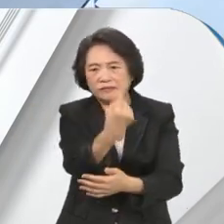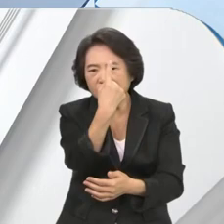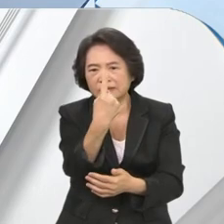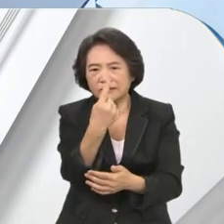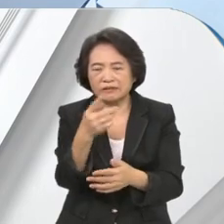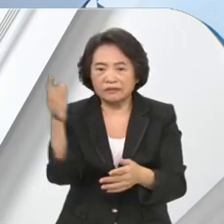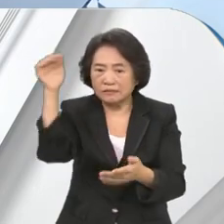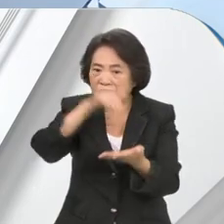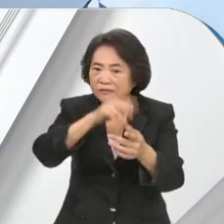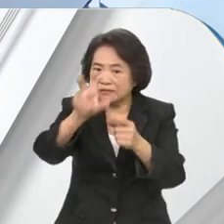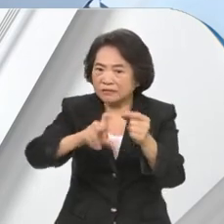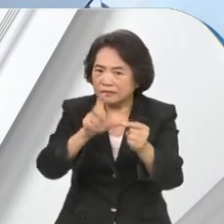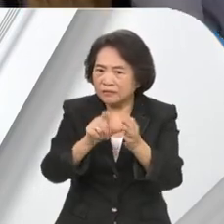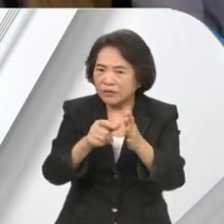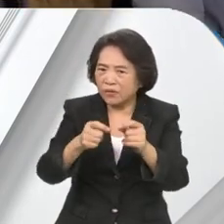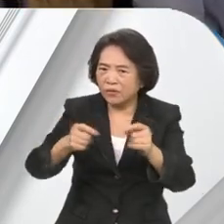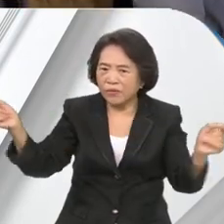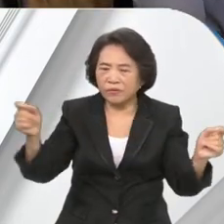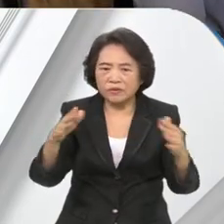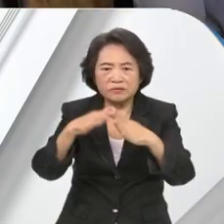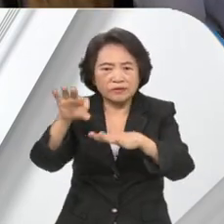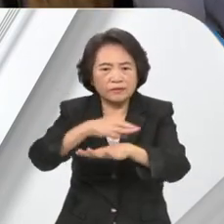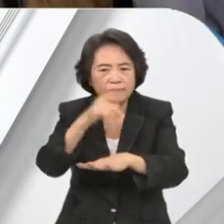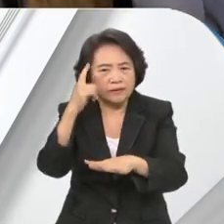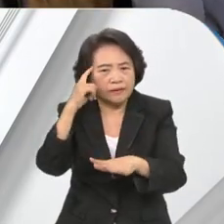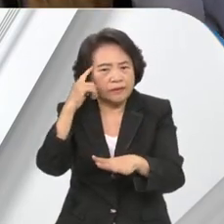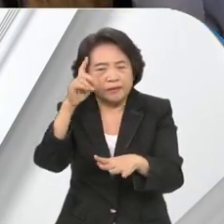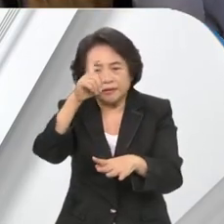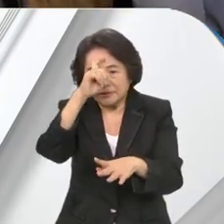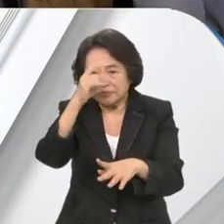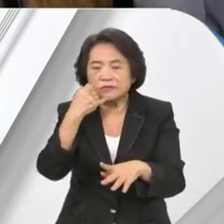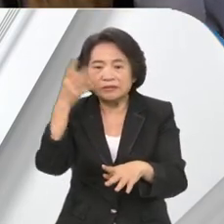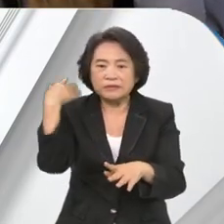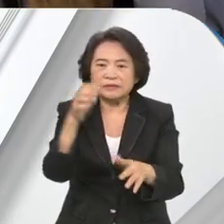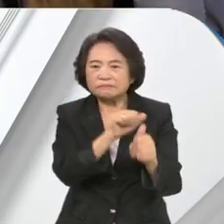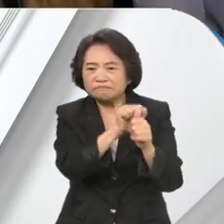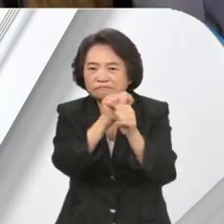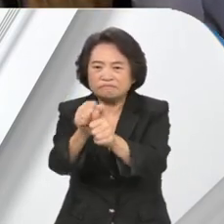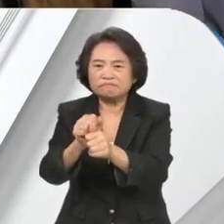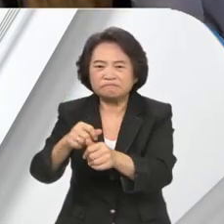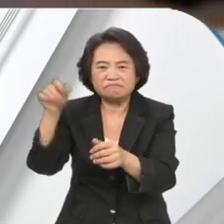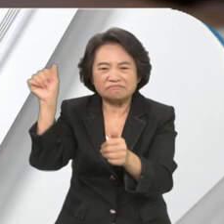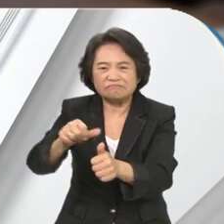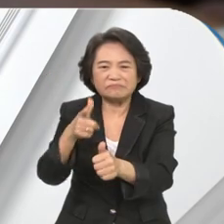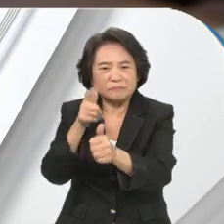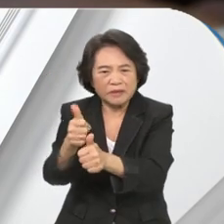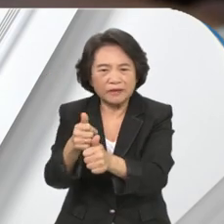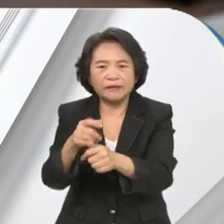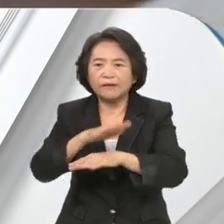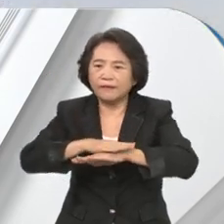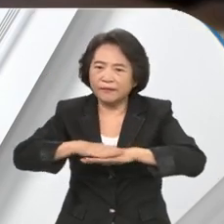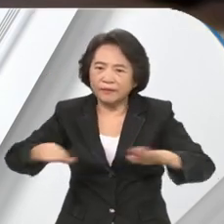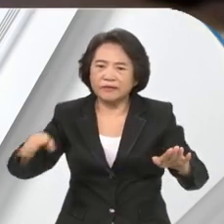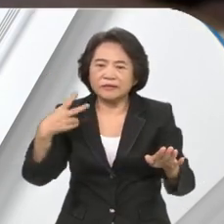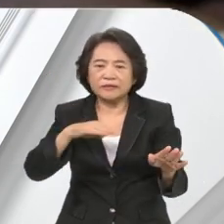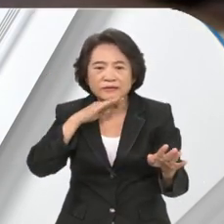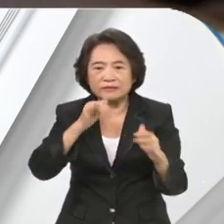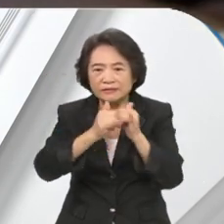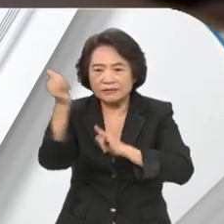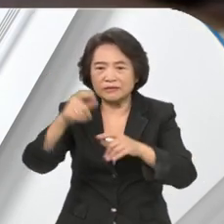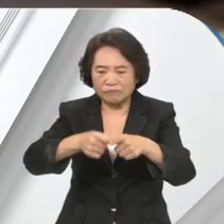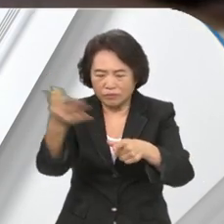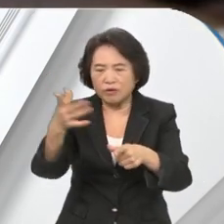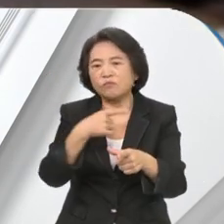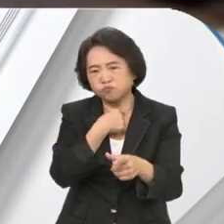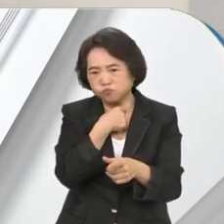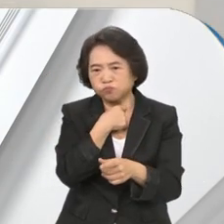就算过了70多年，不过家属唔但将希望受害者得到平反，韩国继续等待历史真相还